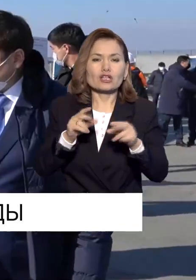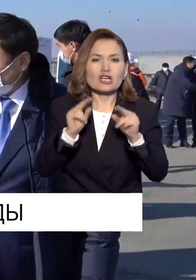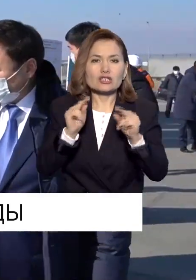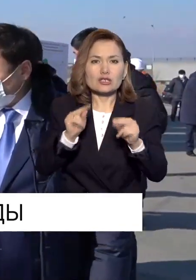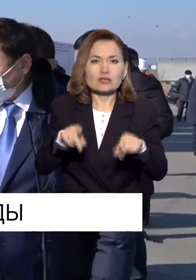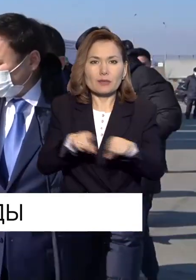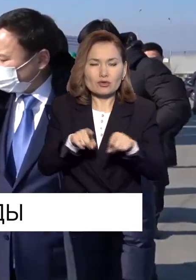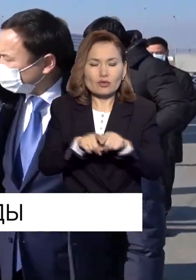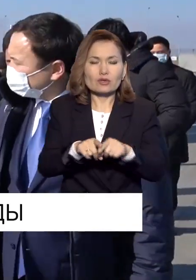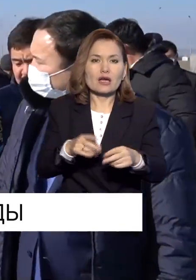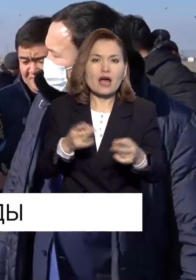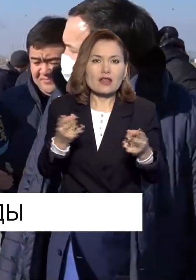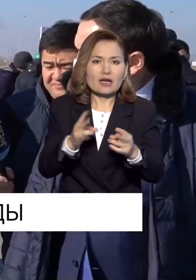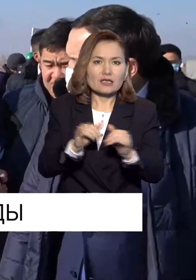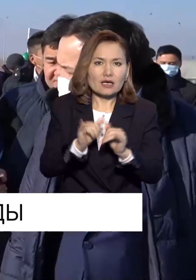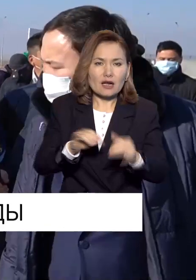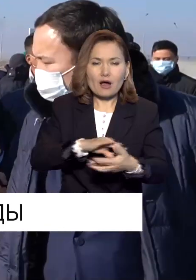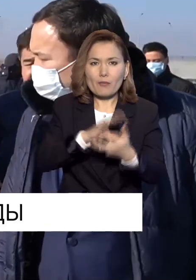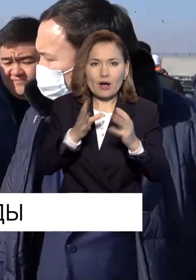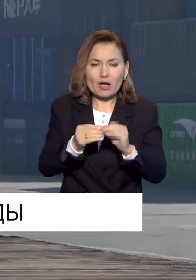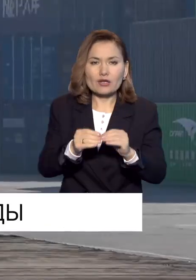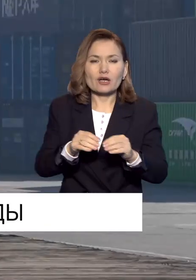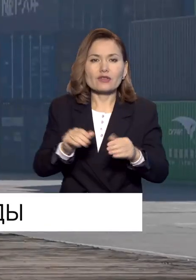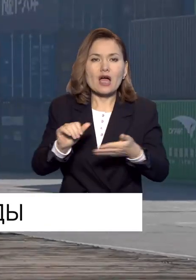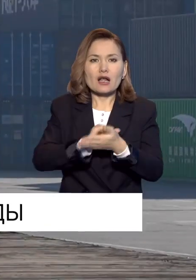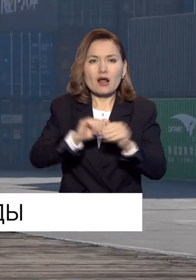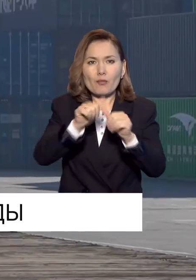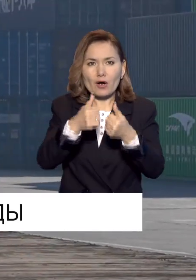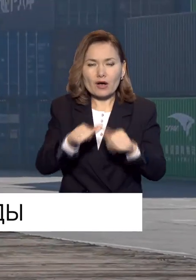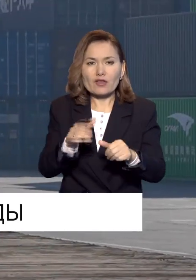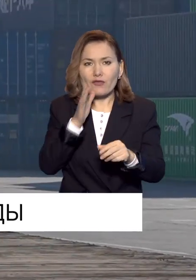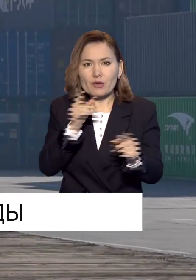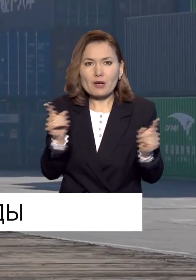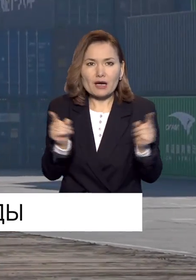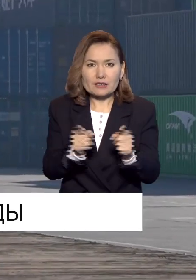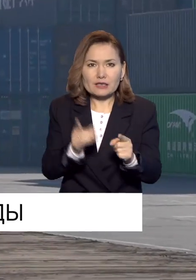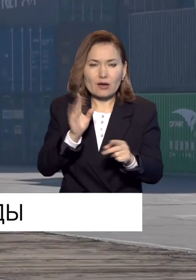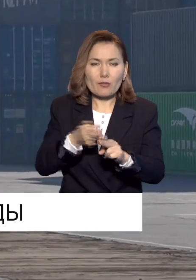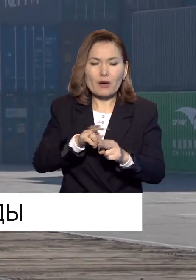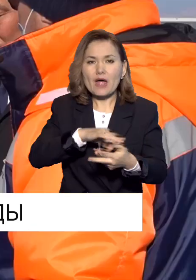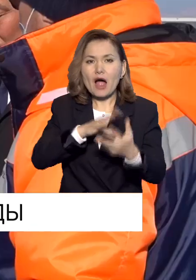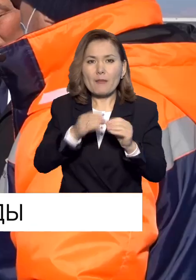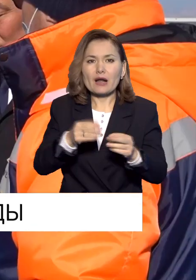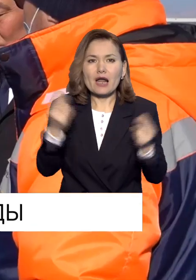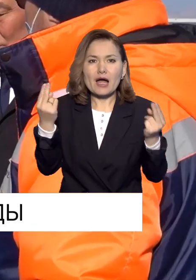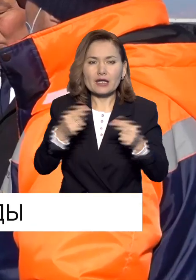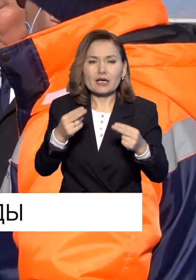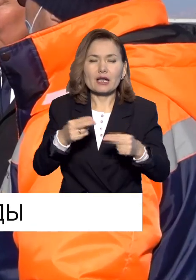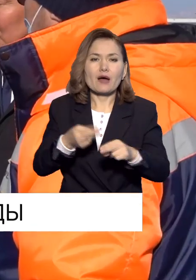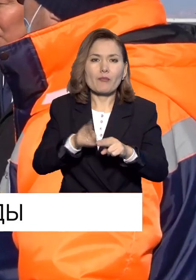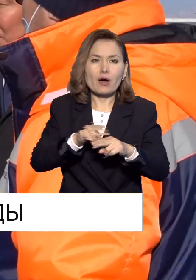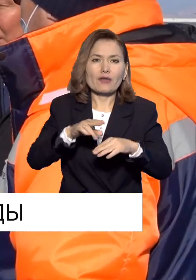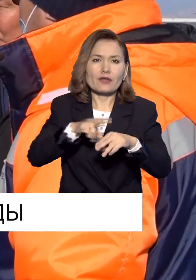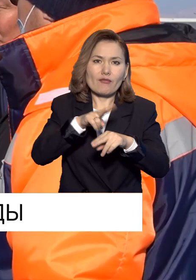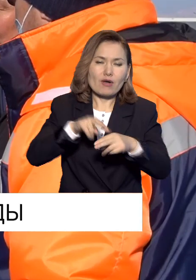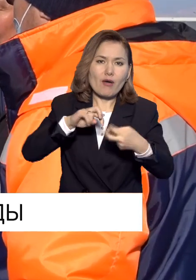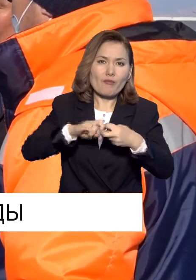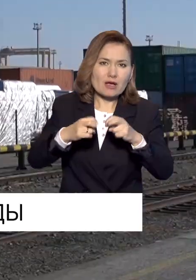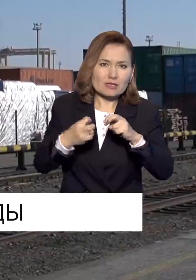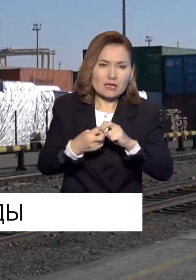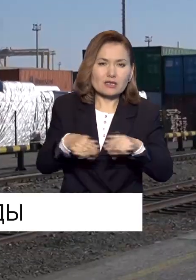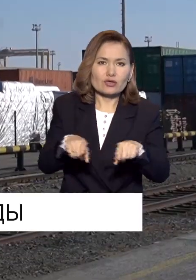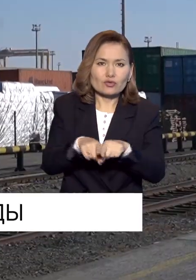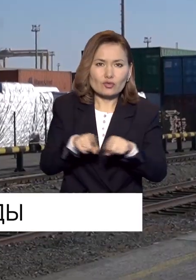жылдамдатылады. Транзиттік тауарлардың рәсімделу уақыты қысқарады. Мемлекеттік кірістер департаментінен бастап барлық кеден бекеттерінің кадрлық мәселесі қайта